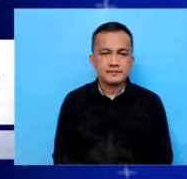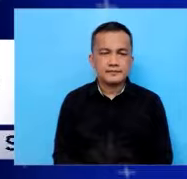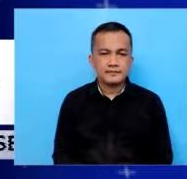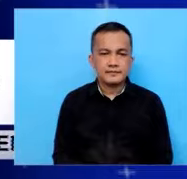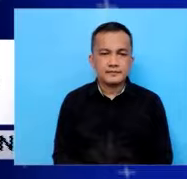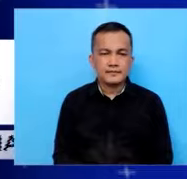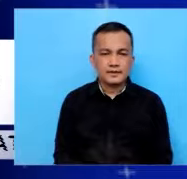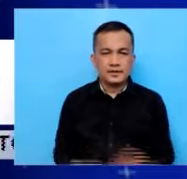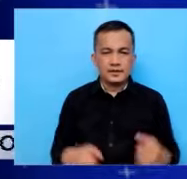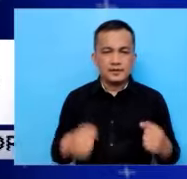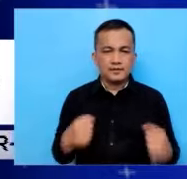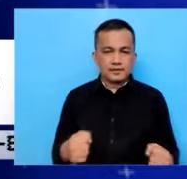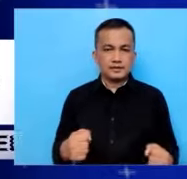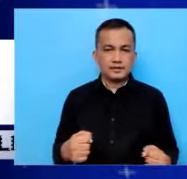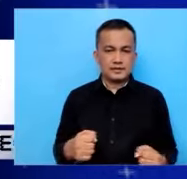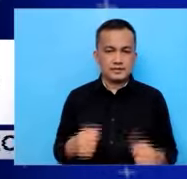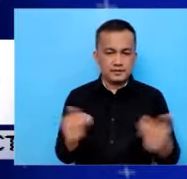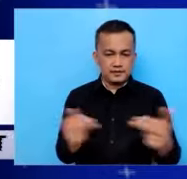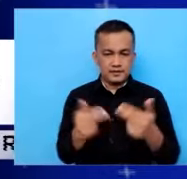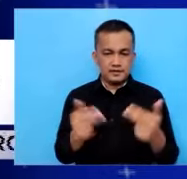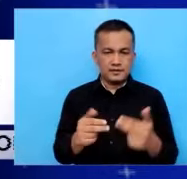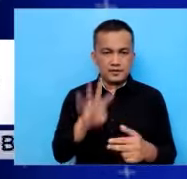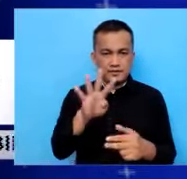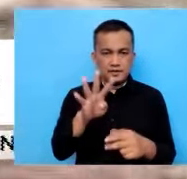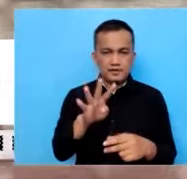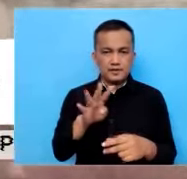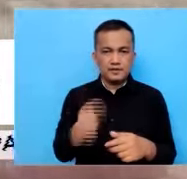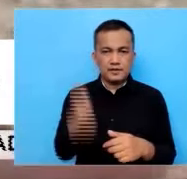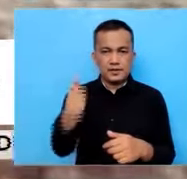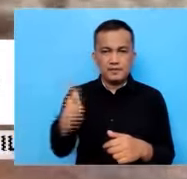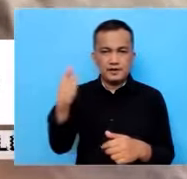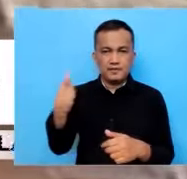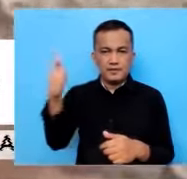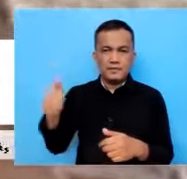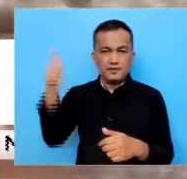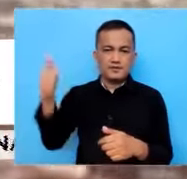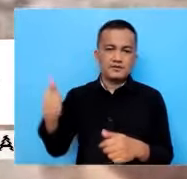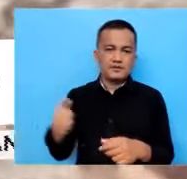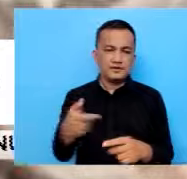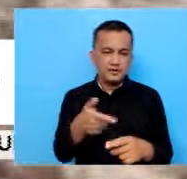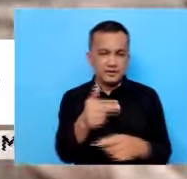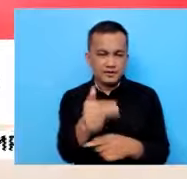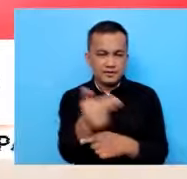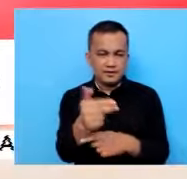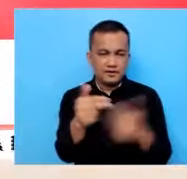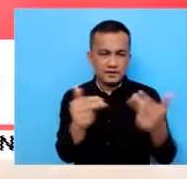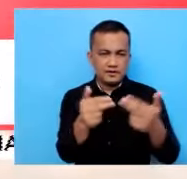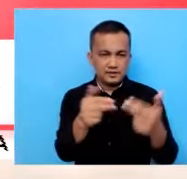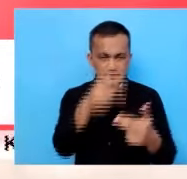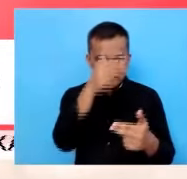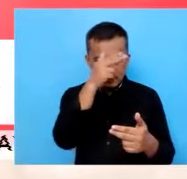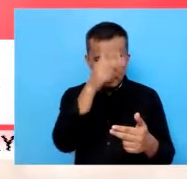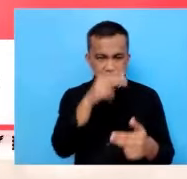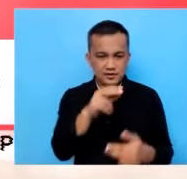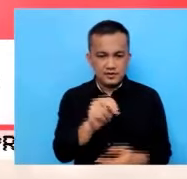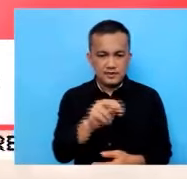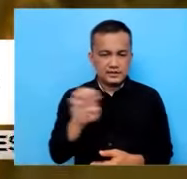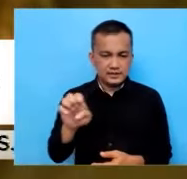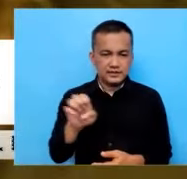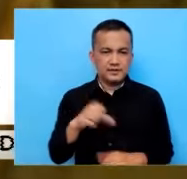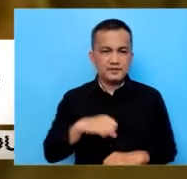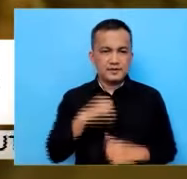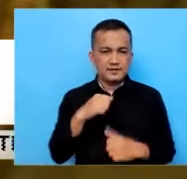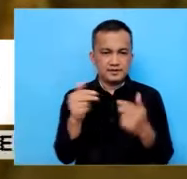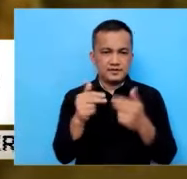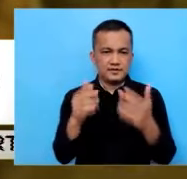Matikas na panabong at may apat na sunod-sunod na panalo ang manok na ito sa Nueva Ecija. Kaya proud owner ang sabongerong si